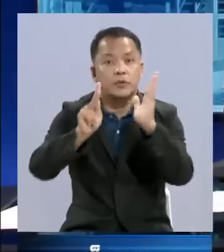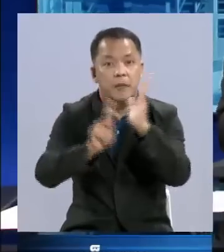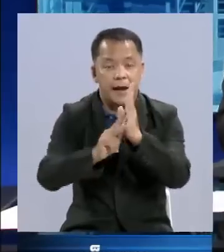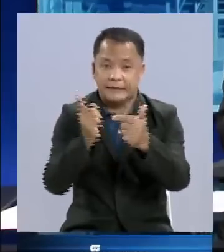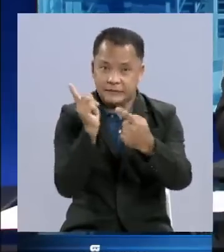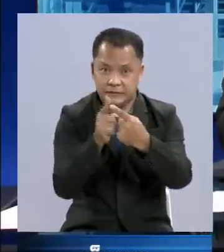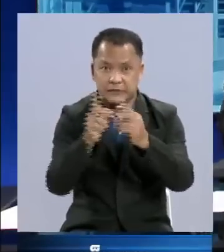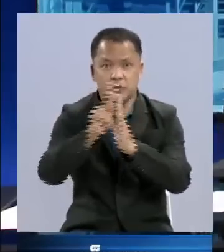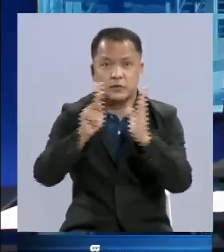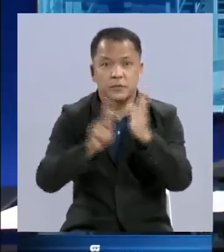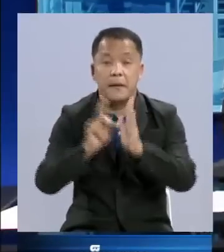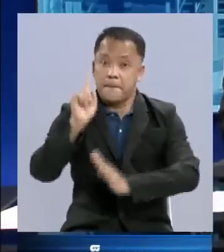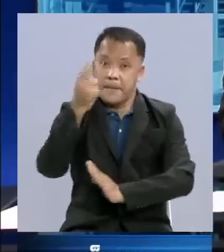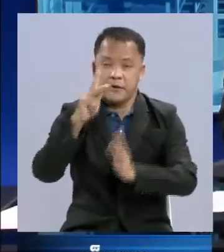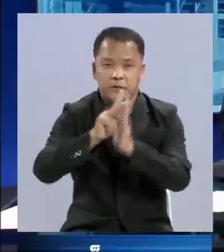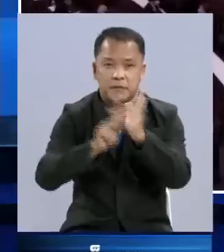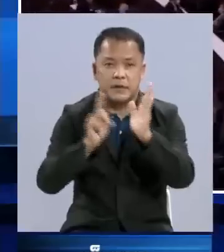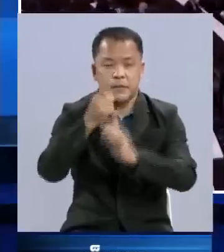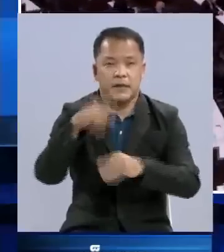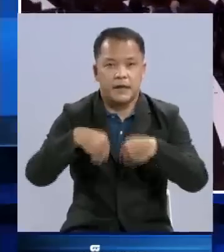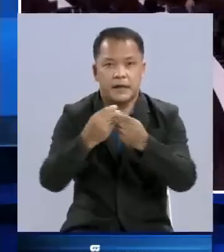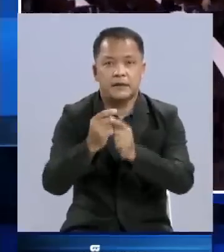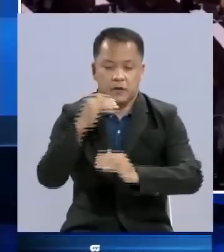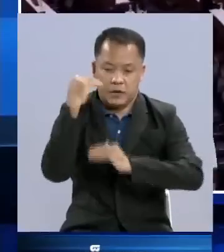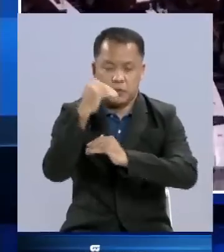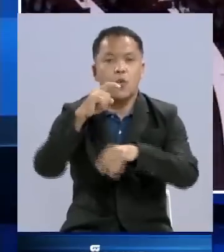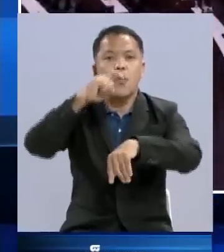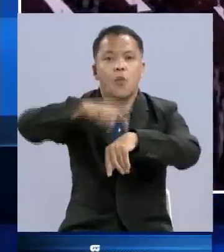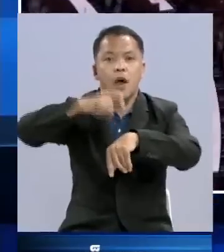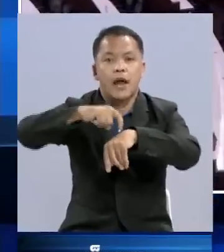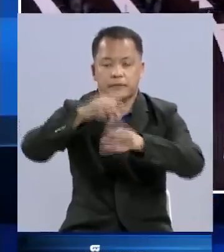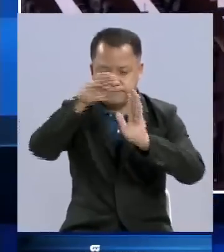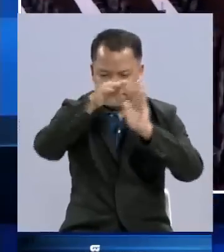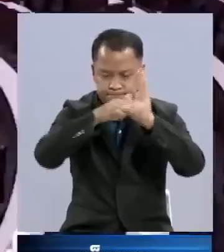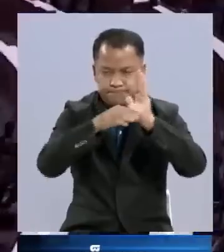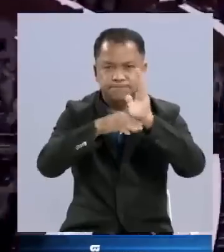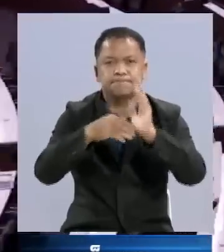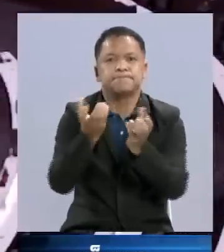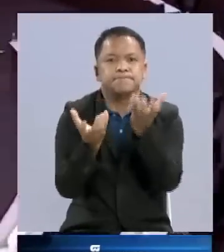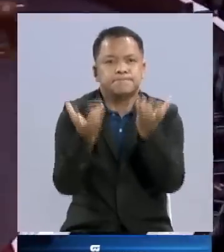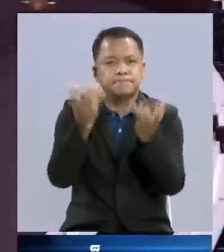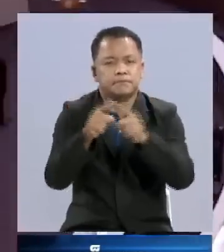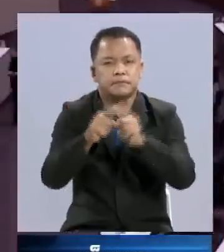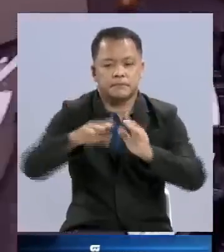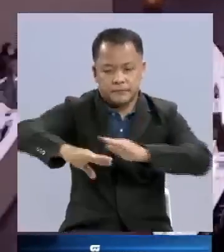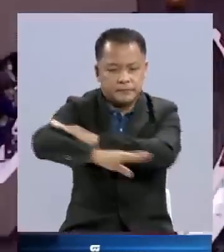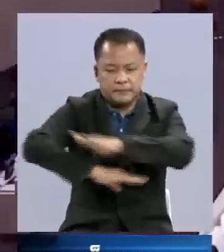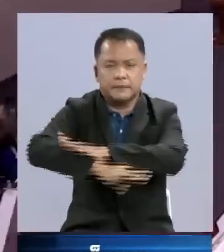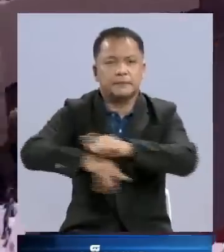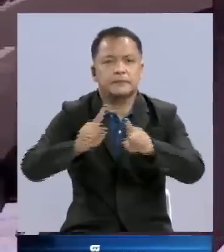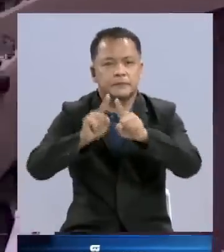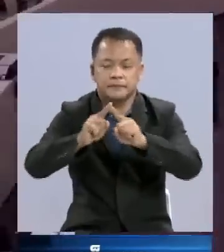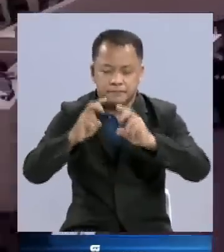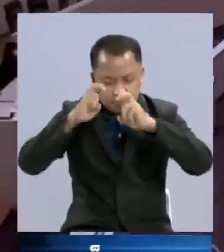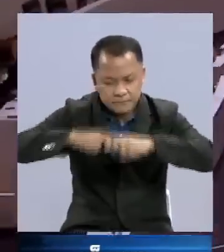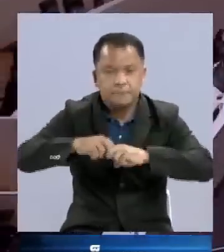หนึ่งออกมาเป็นกฎหมายใหม่นะครับที่ทำให้ต้องกำหนดระยะเวลาในกระบวนการยุติธรรมคดีที่มันมีหลักฐานครบถ้วนไม่ซับ